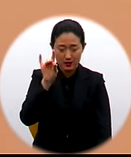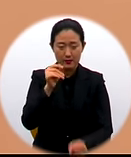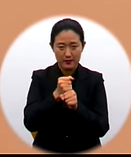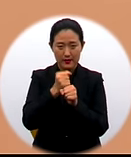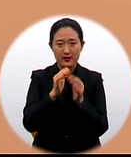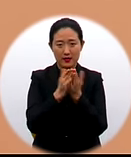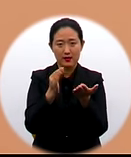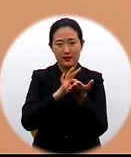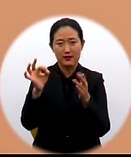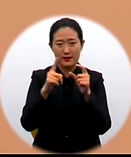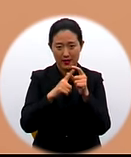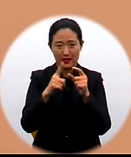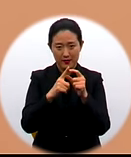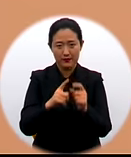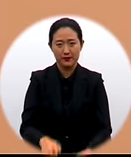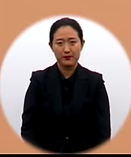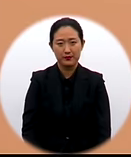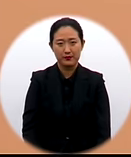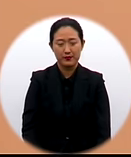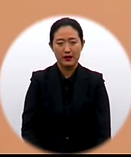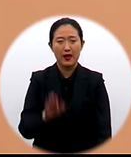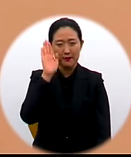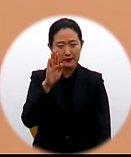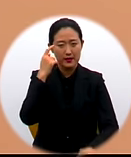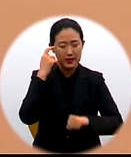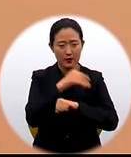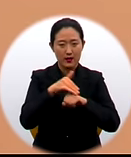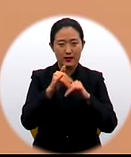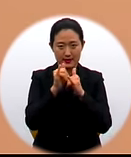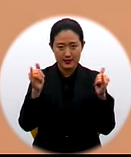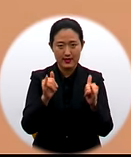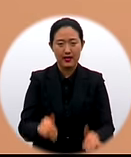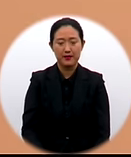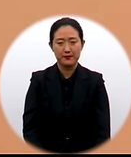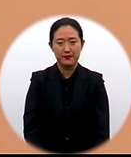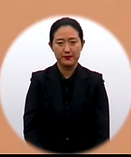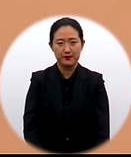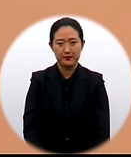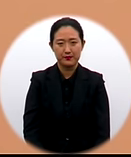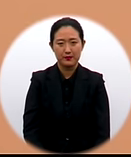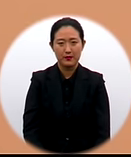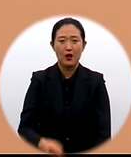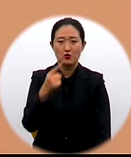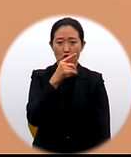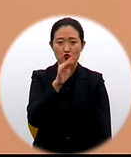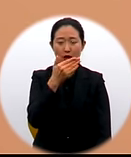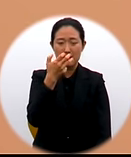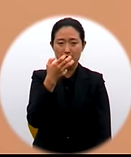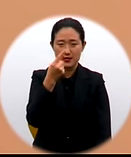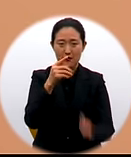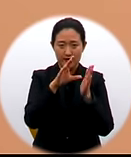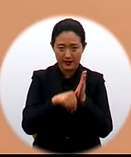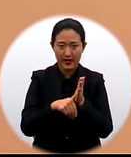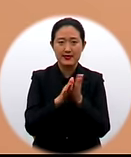책에서 사용한 용어입니다. 당시 이제 미래 예측서라고 하죠. 그 책을 82년에 출간했는데 그 82년에 출간한 미래